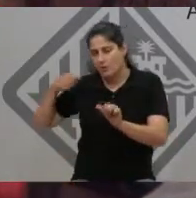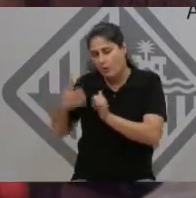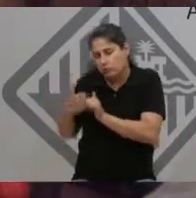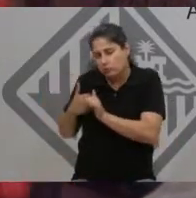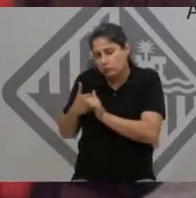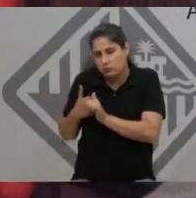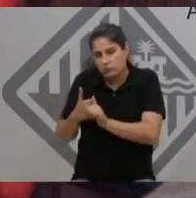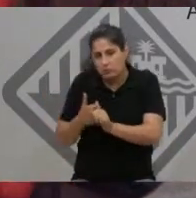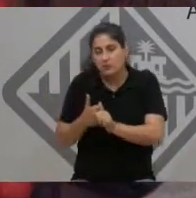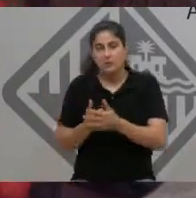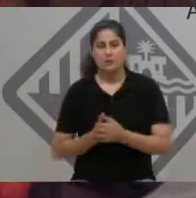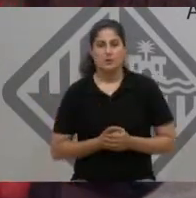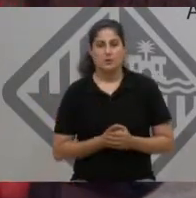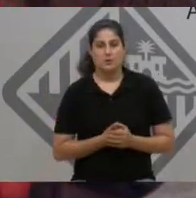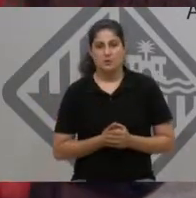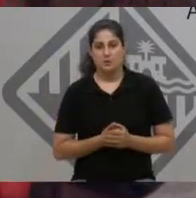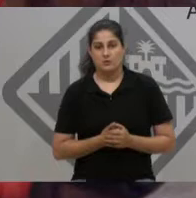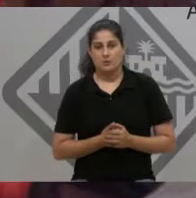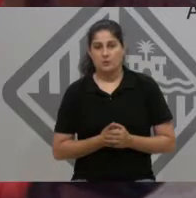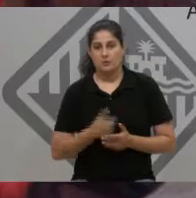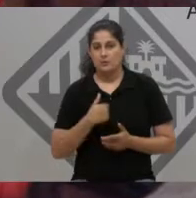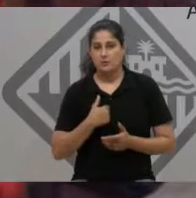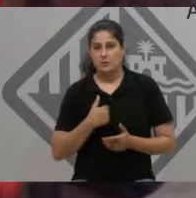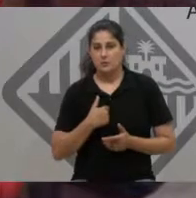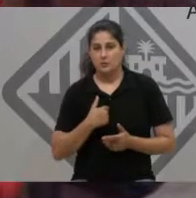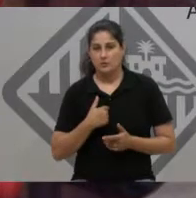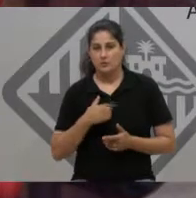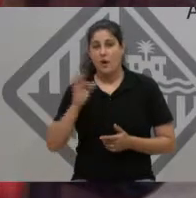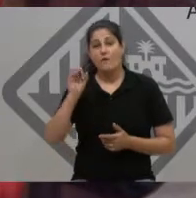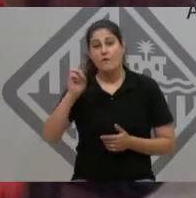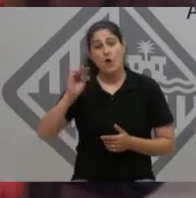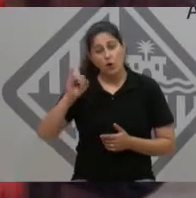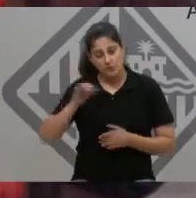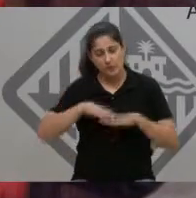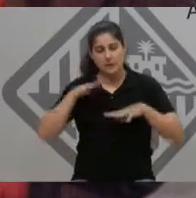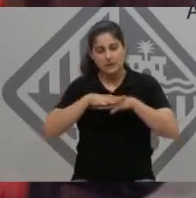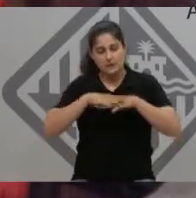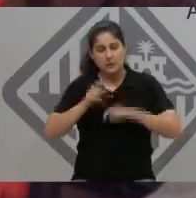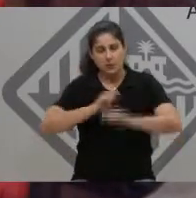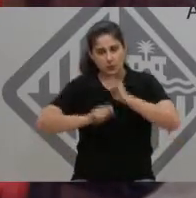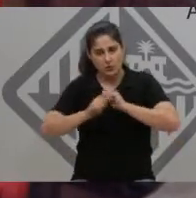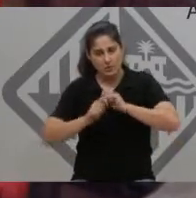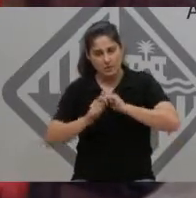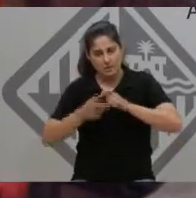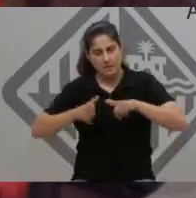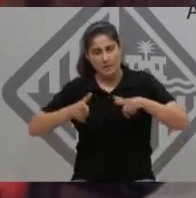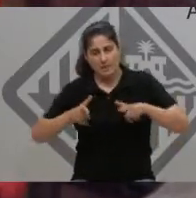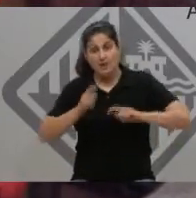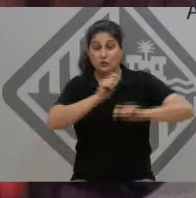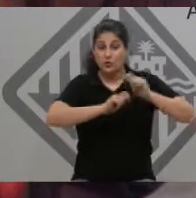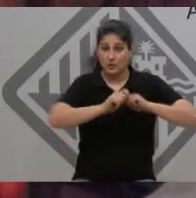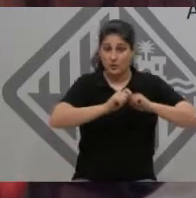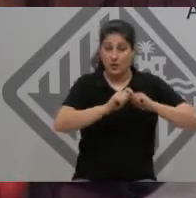estat, hem estat reactivant i enfortint el teixit associatiu. En el cas de les entitats de les